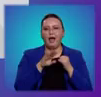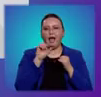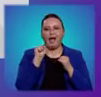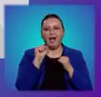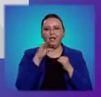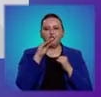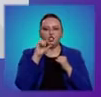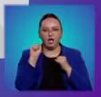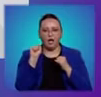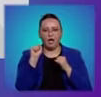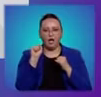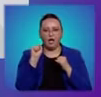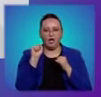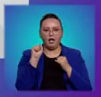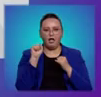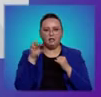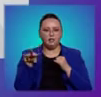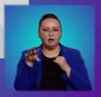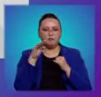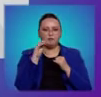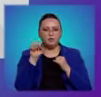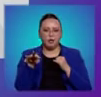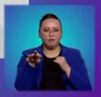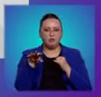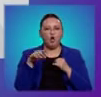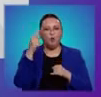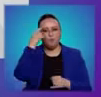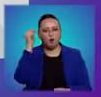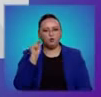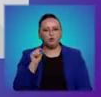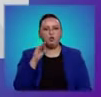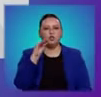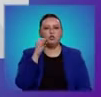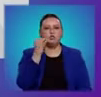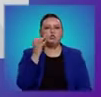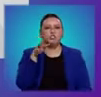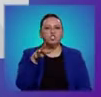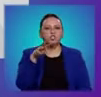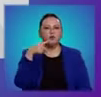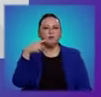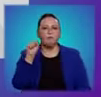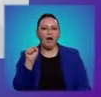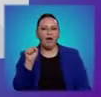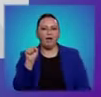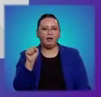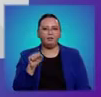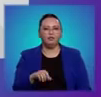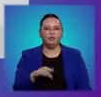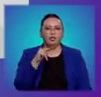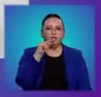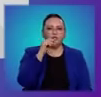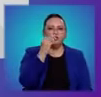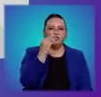үгнүүд кириллээр бол жам гэж бичигдэх боловч монгол бичгээр Ж-гэр бичгдээд тэргүүний Ч-ийн дараа байсан А гэх шиг